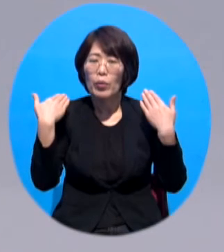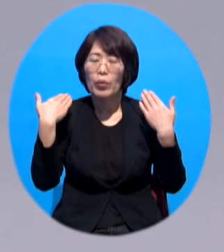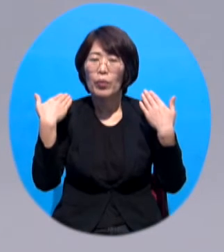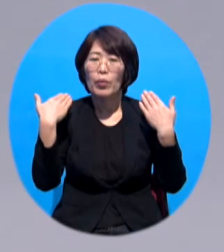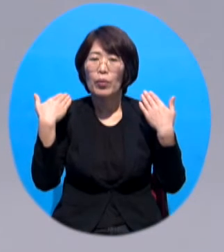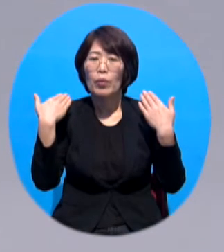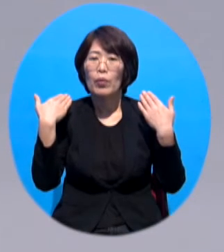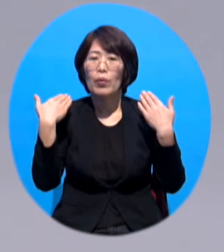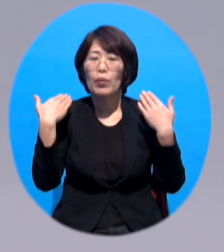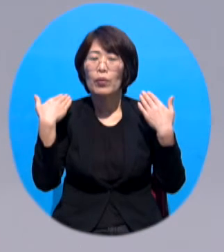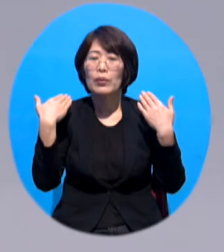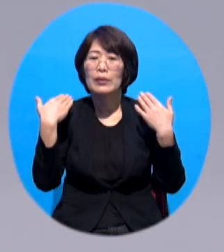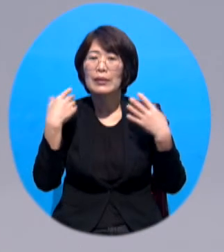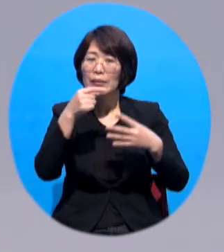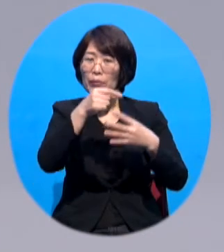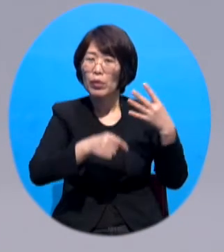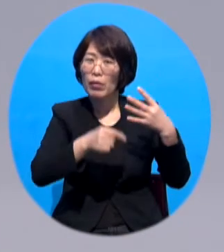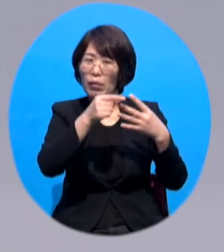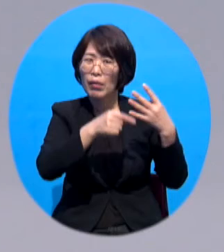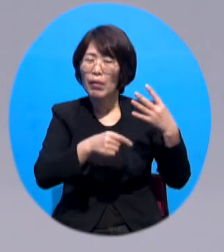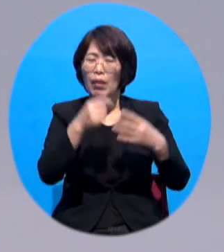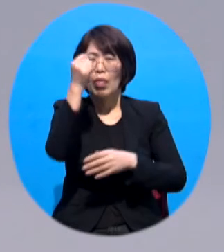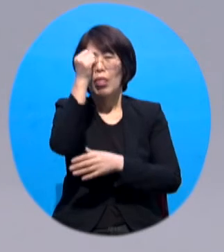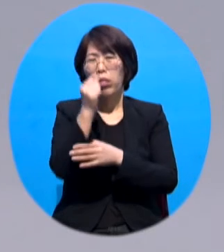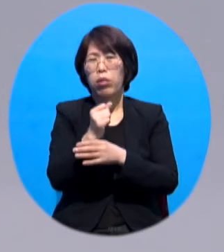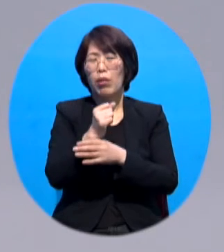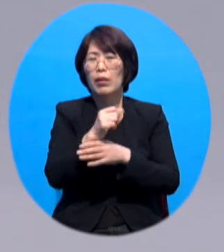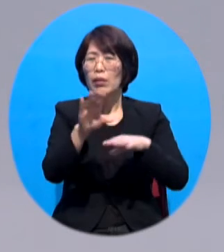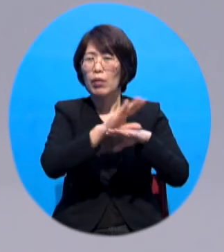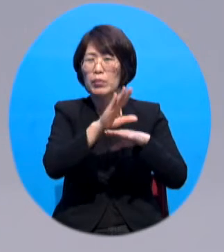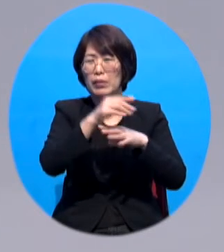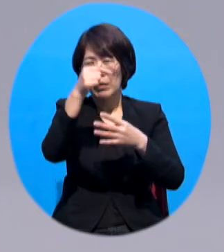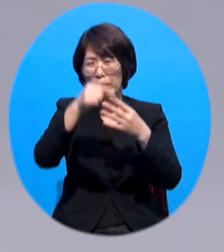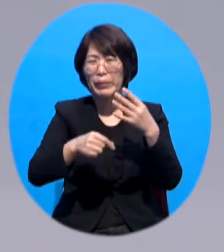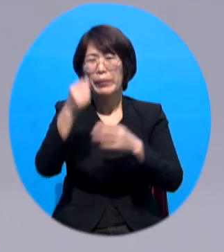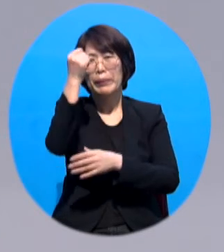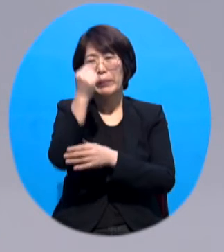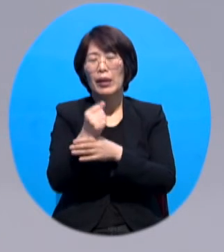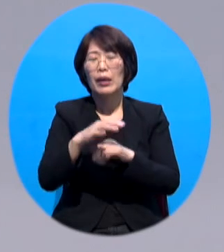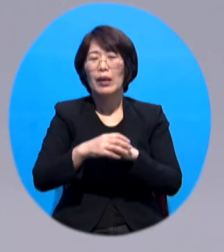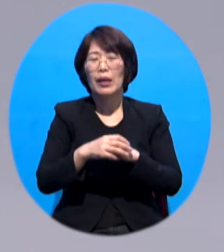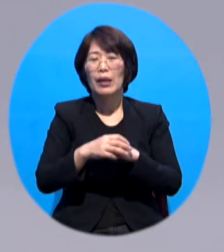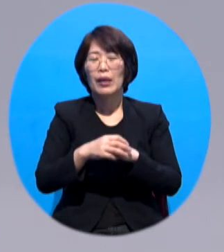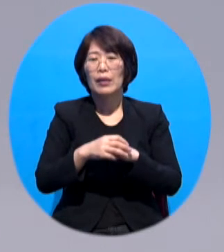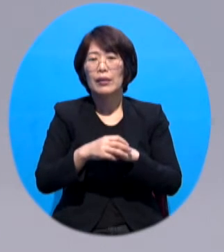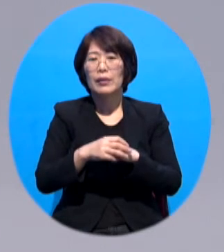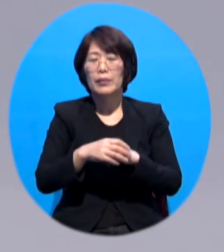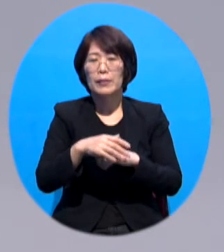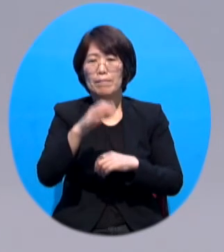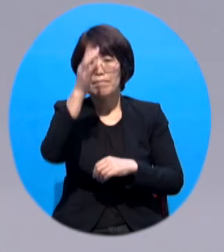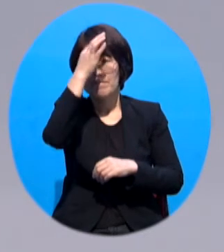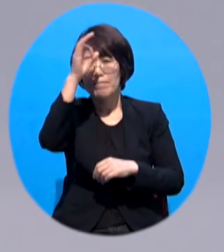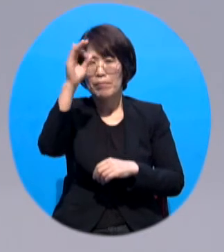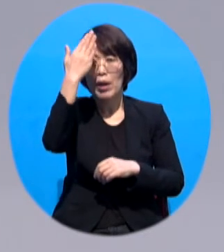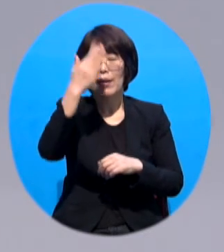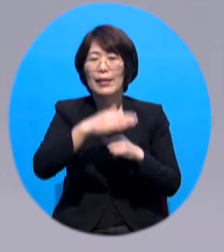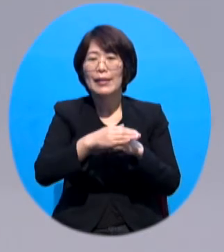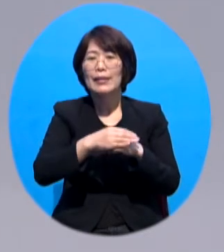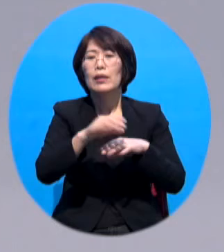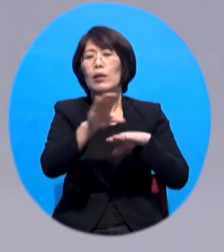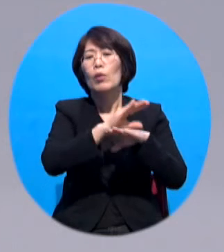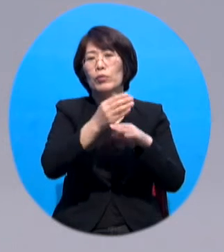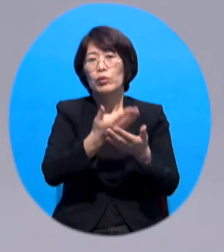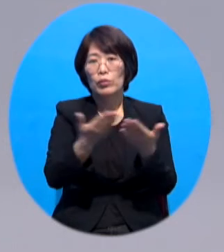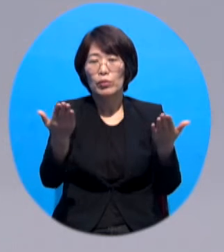디바이스들이 굉장히 낡아 있으나 사양이 에 그래서 가장 질 질 높은 디바이스를